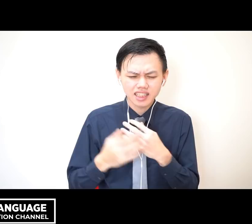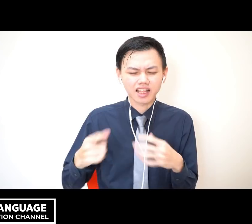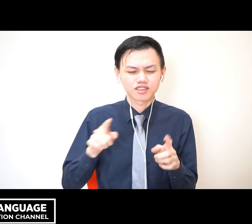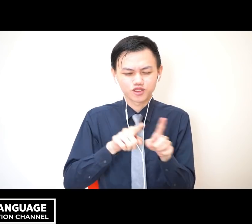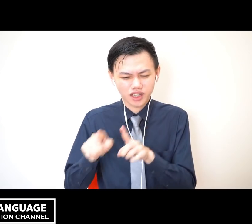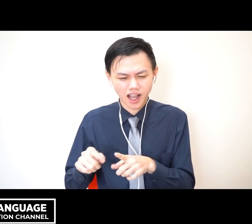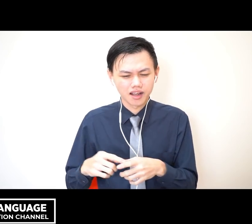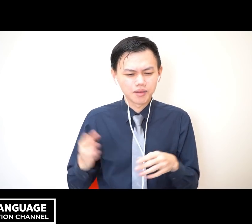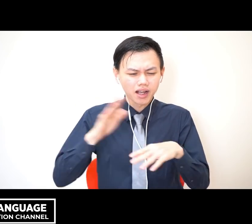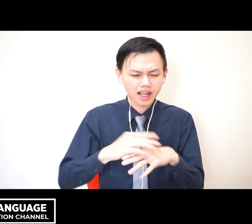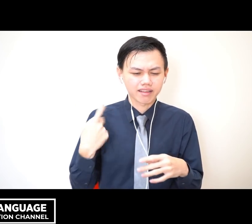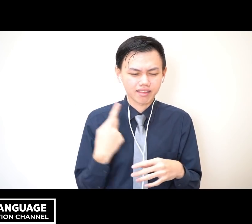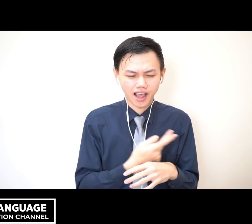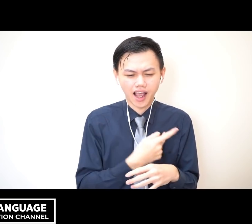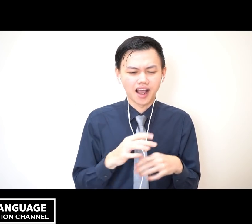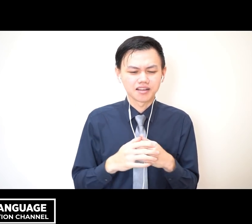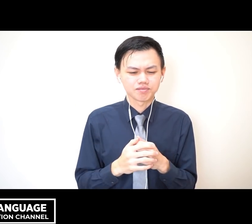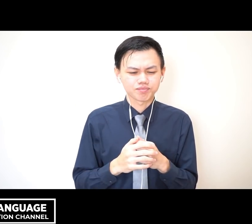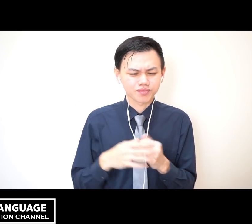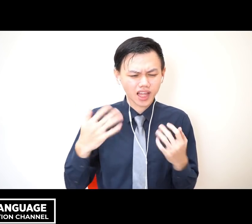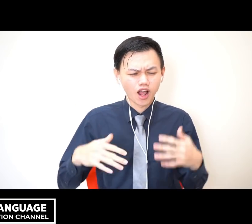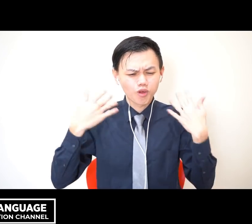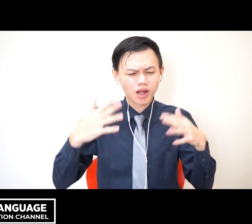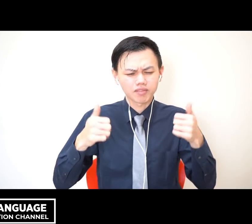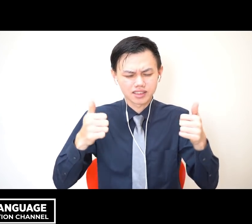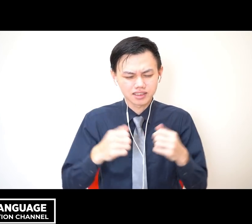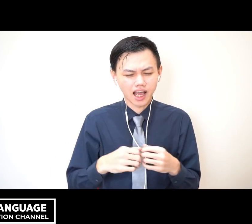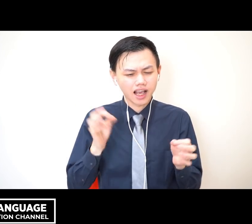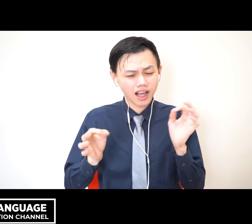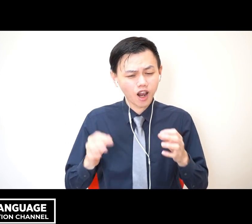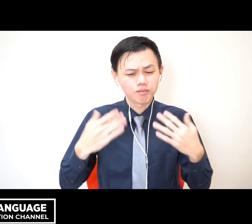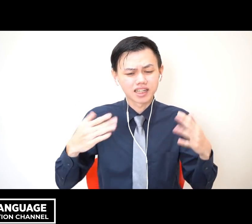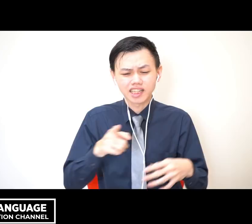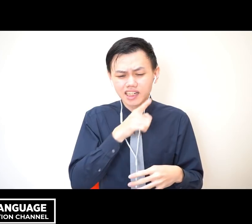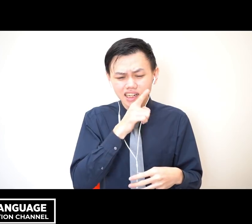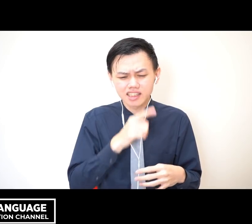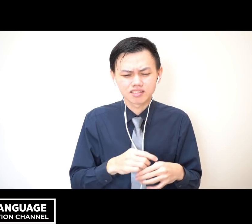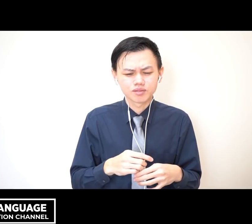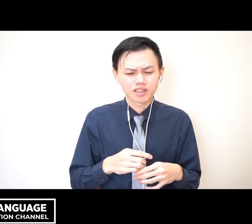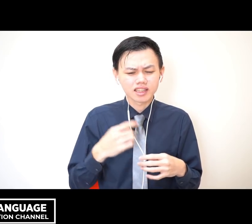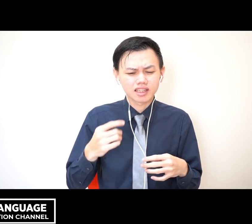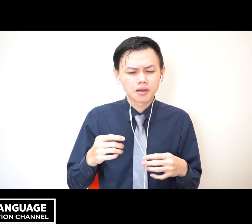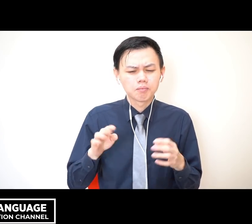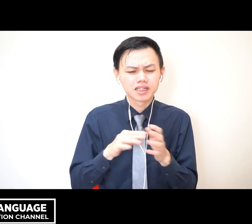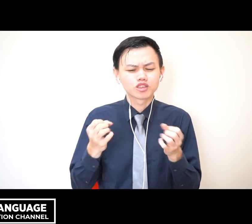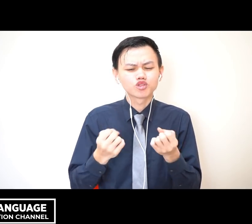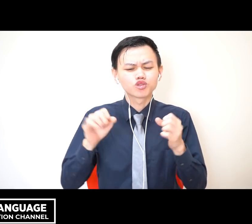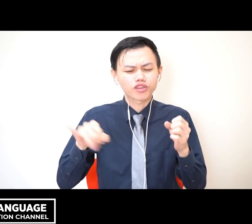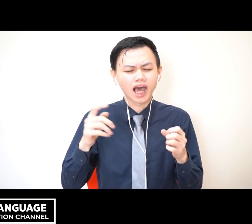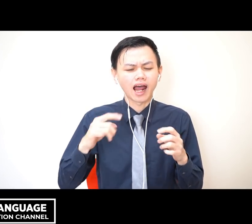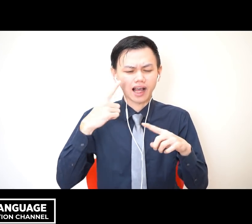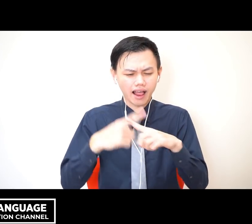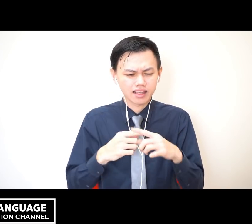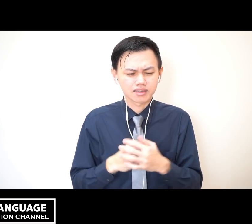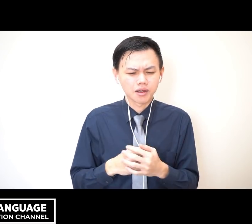sin. Kita bisa berjuta kali mengatakan, I love God, aku mengasihi Tuhan. Tetapi itu